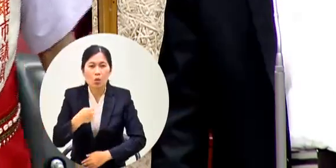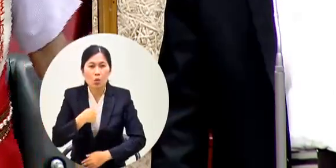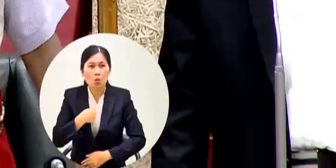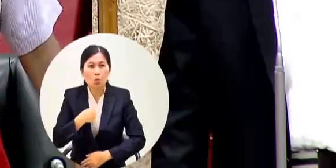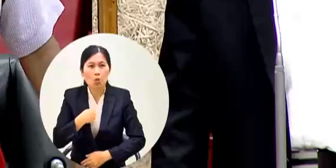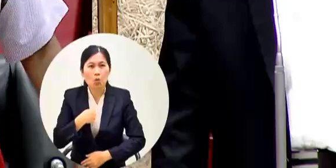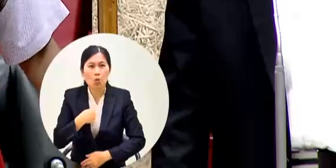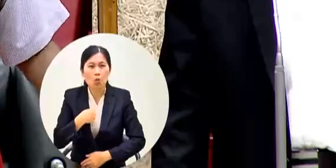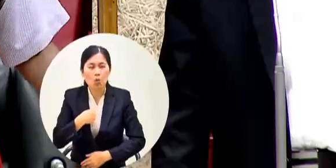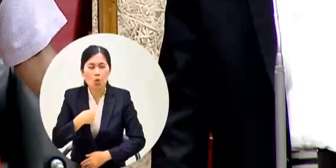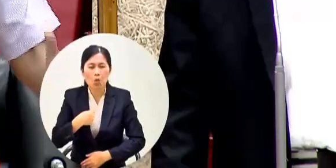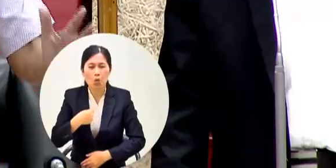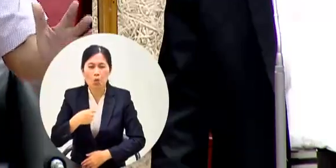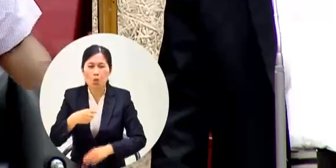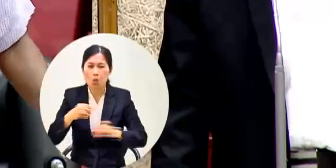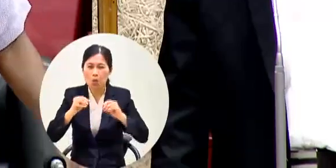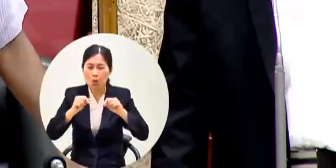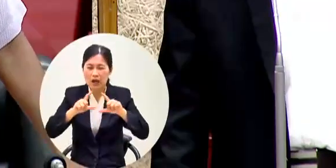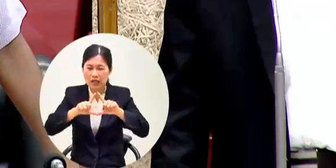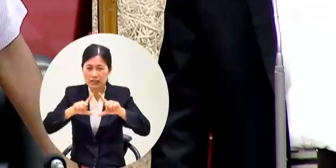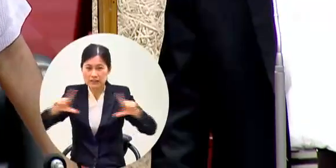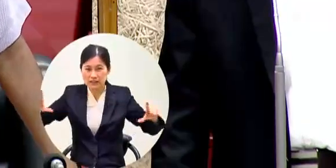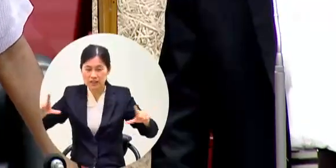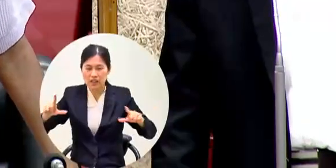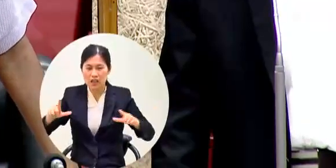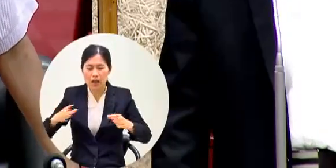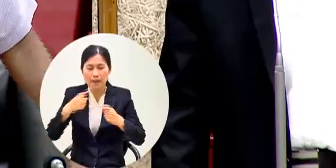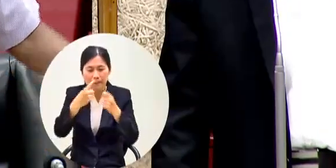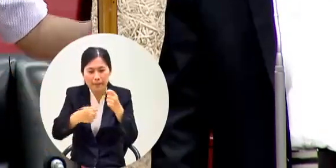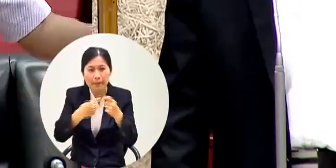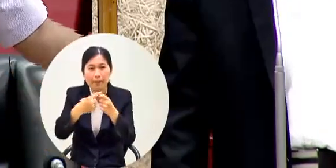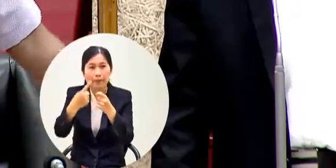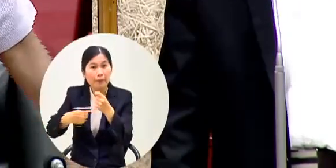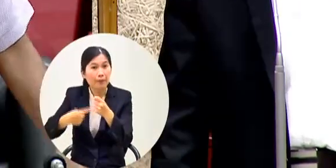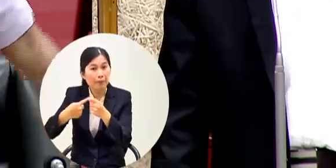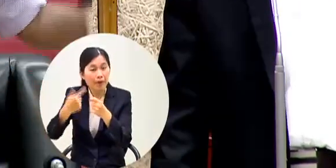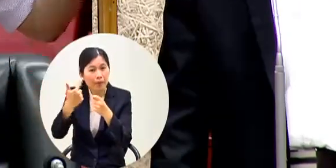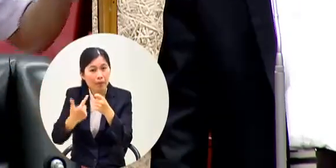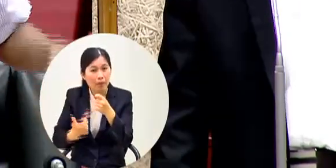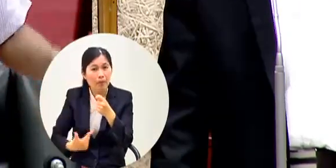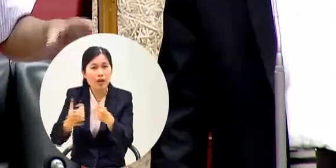很多地都是在纠纷当中。